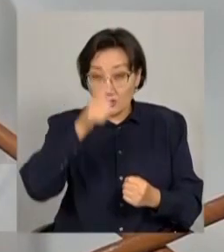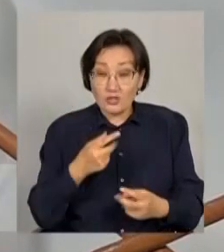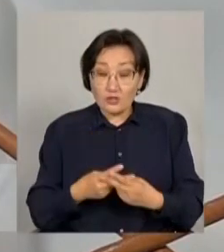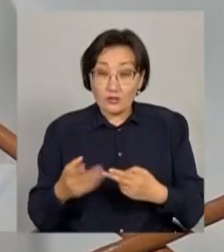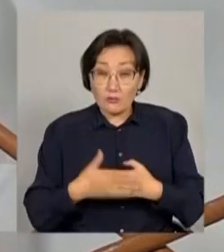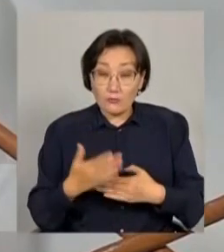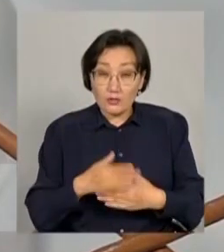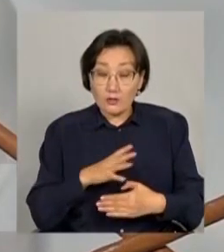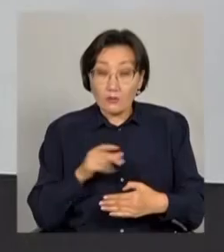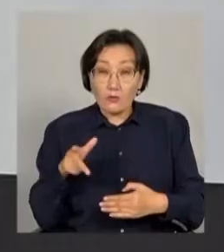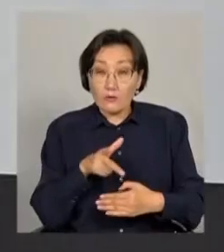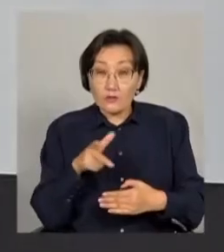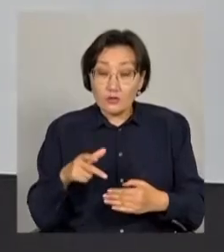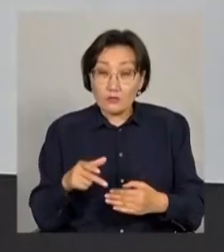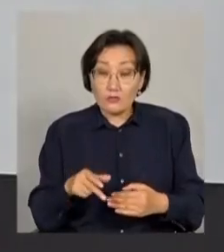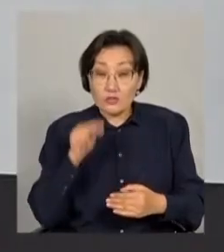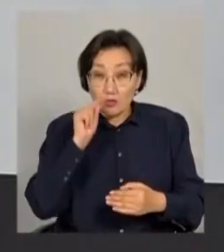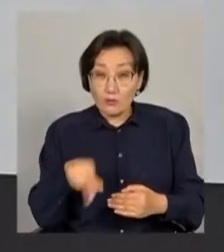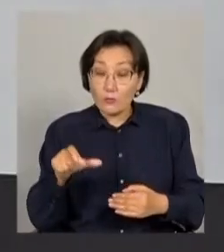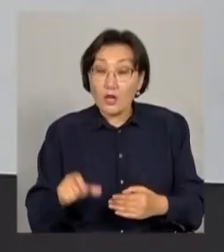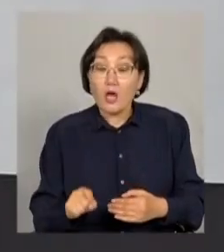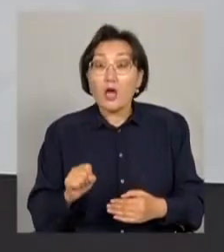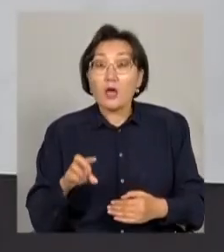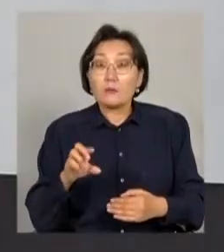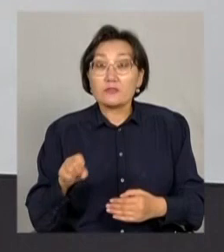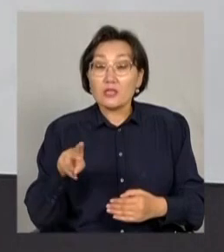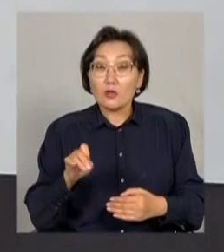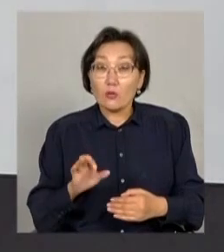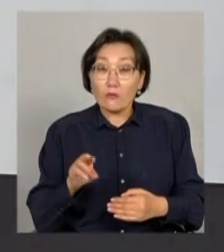Видео жазбалардан сотталушы Абсатовтың